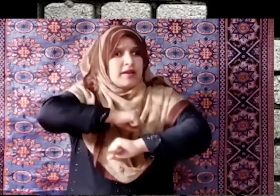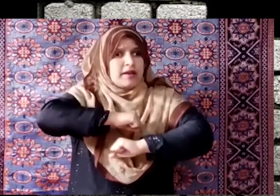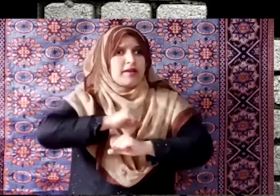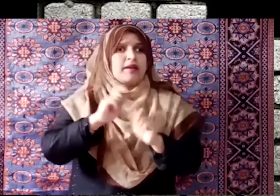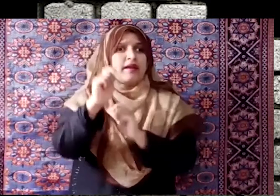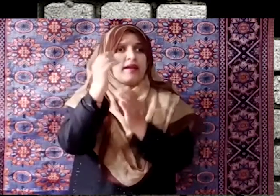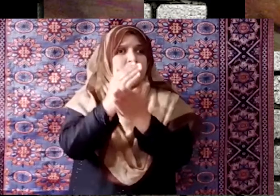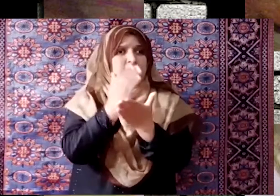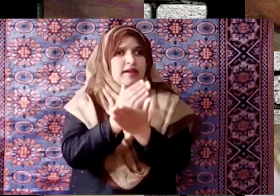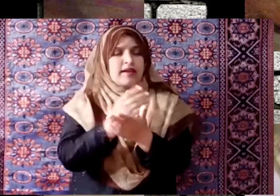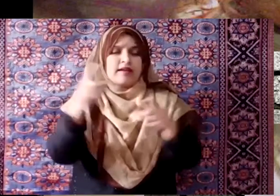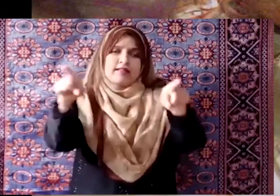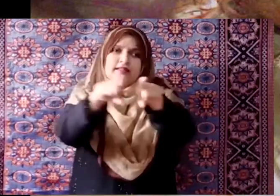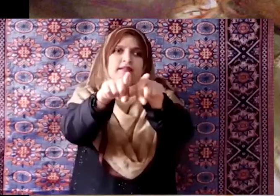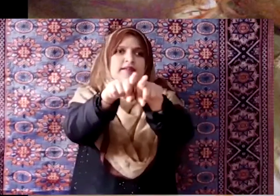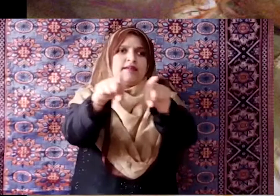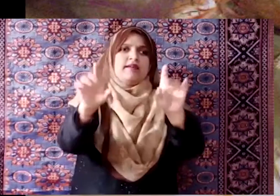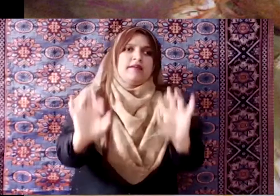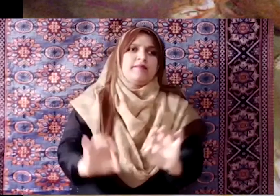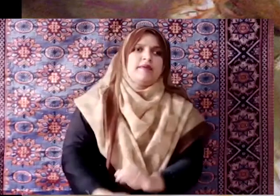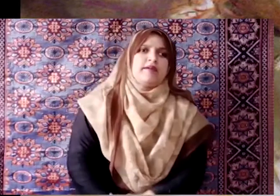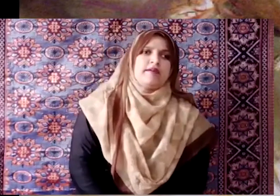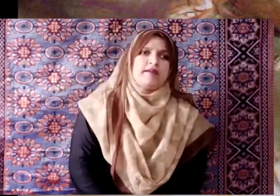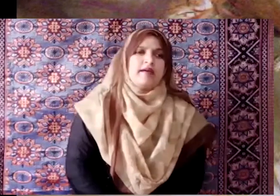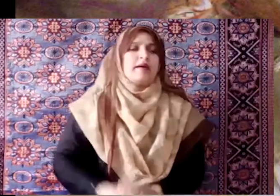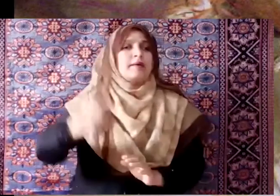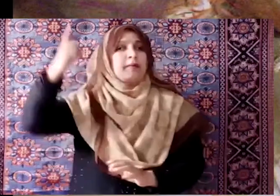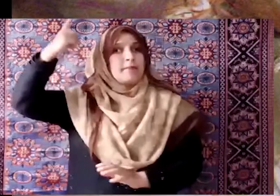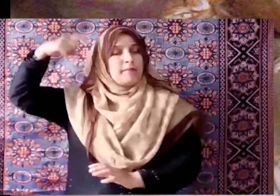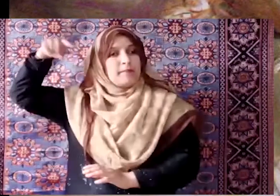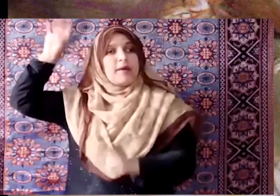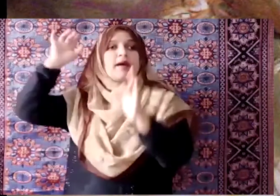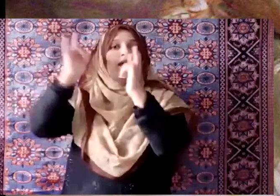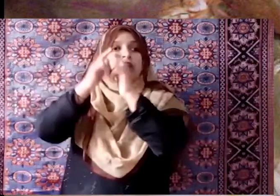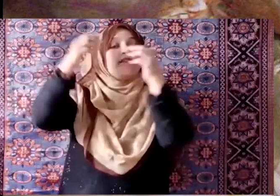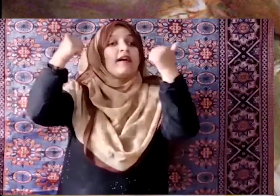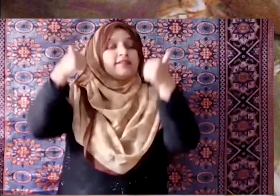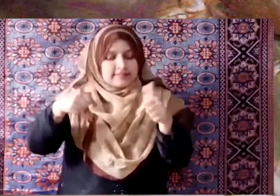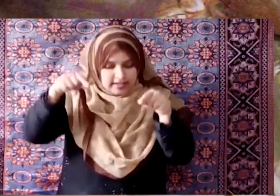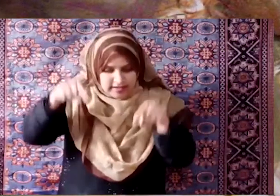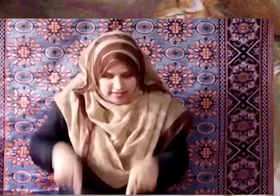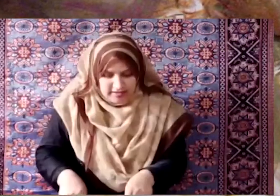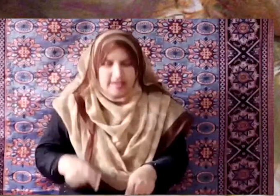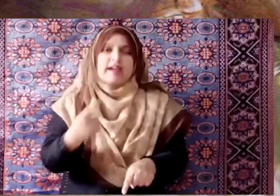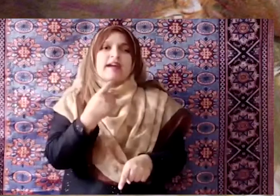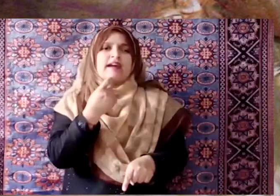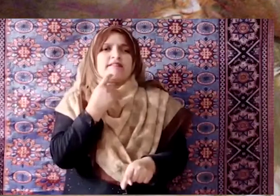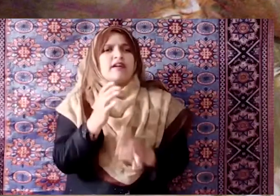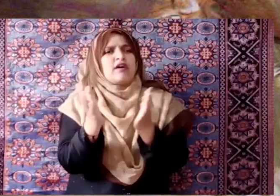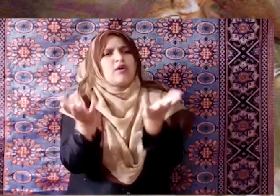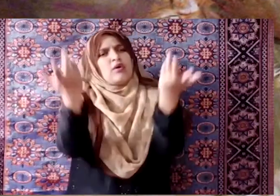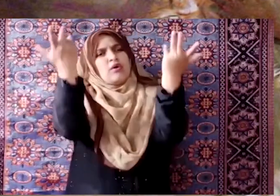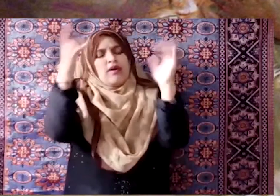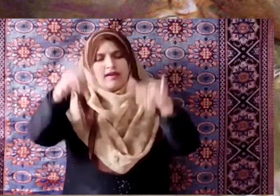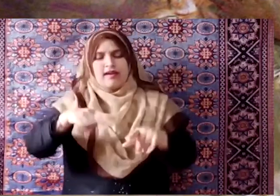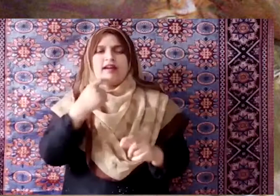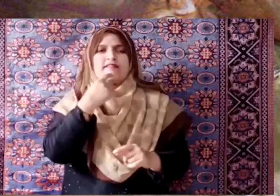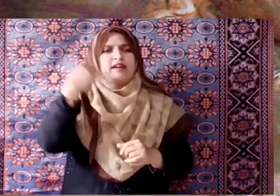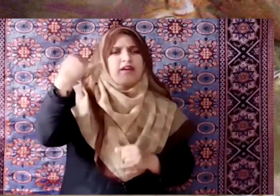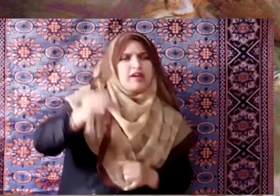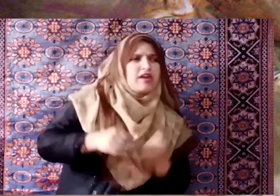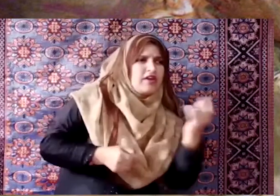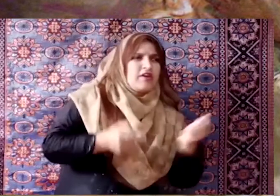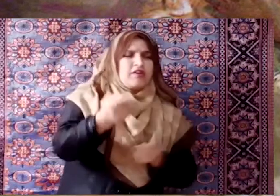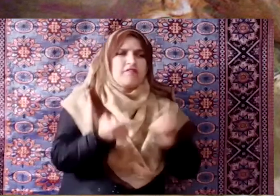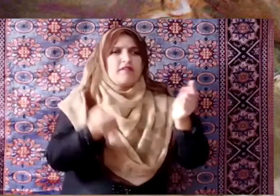تمام داستان میں مصنف اور شاعر تقریباً متفق ہیں، بعض جزویات میں اختلاف موجود ہے، مگر اس کے